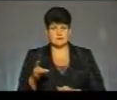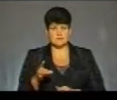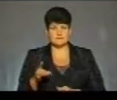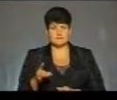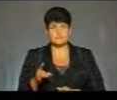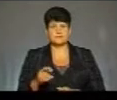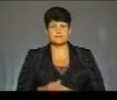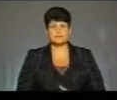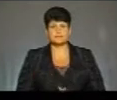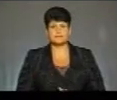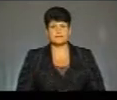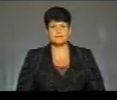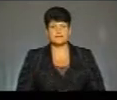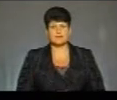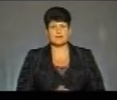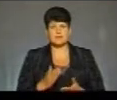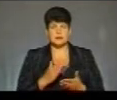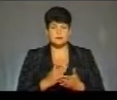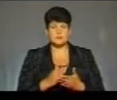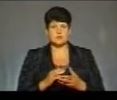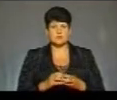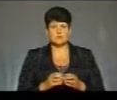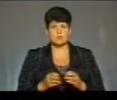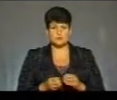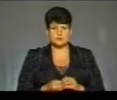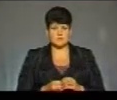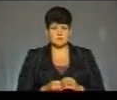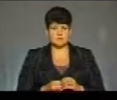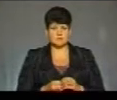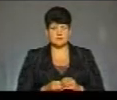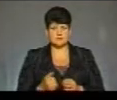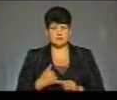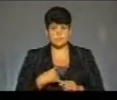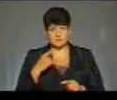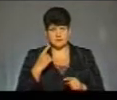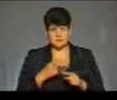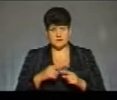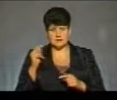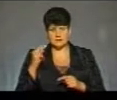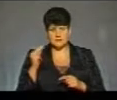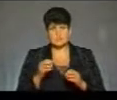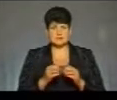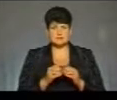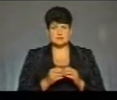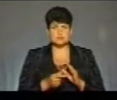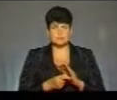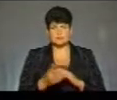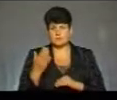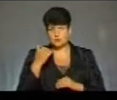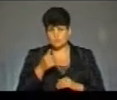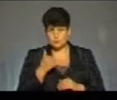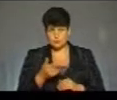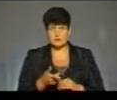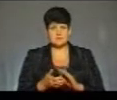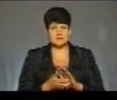до вас з Збаразького району. І мав таку проблему, що у мене брат вчився в 10-му класі минулого року, і